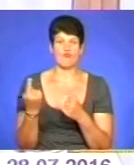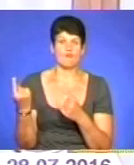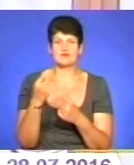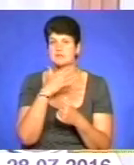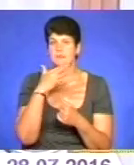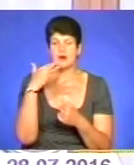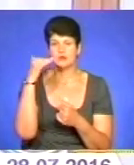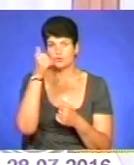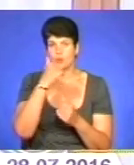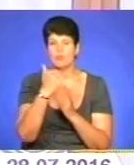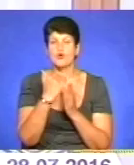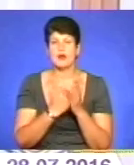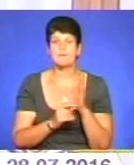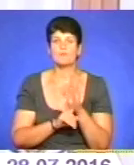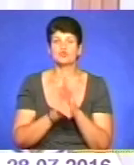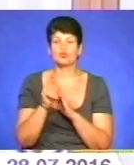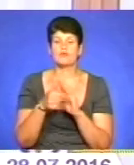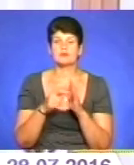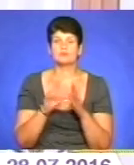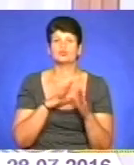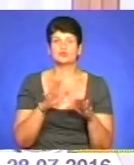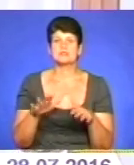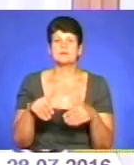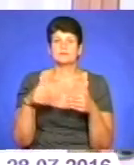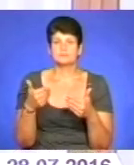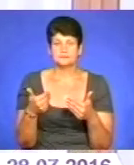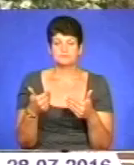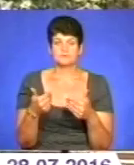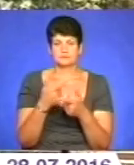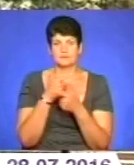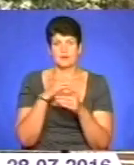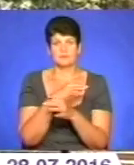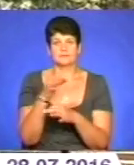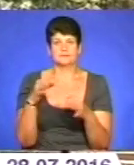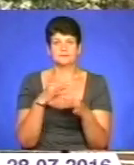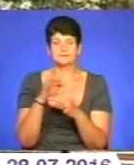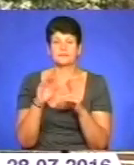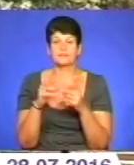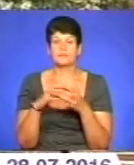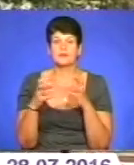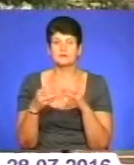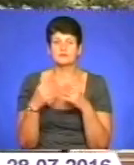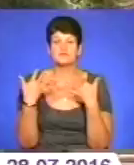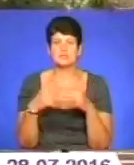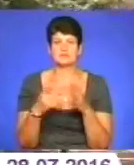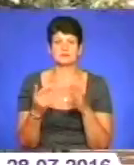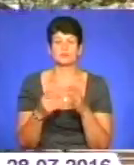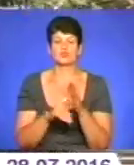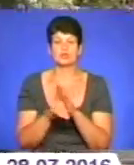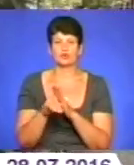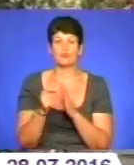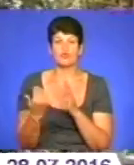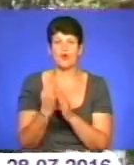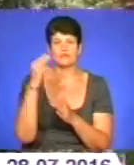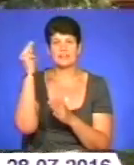багато років програми початкових класів були запропоновані для публічного обговорення. Як результат, вже з початку нового навчального